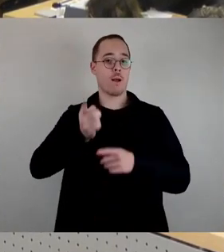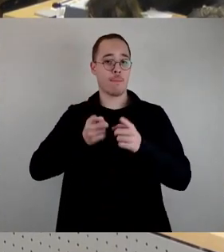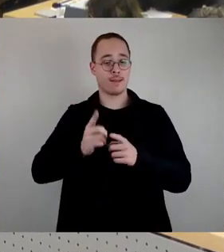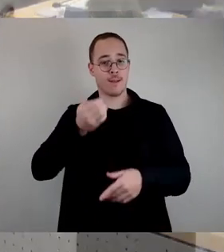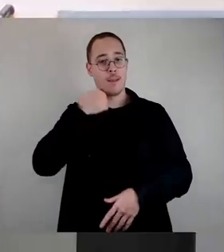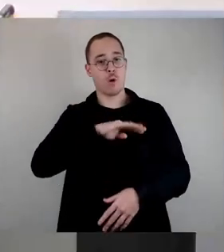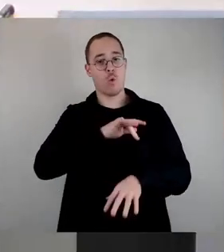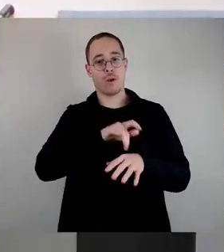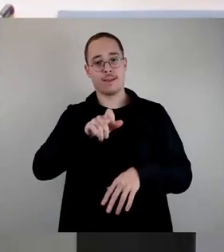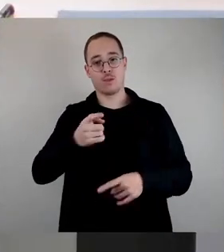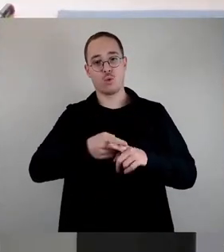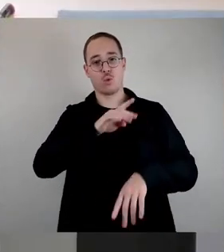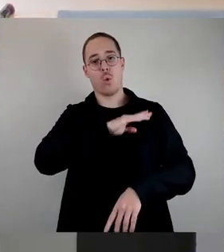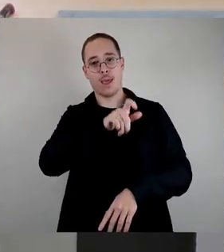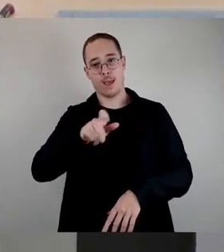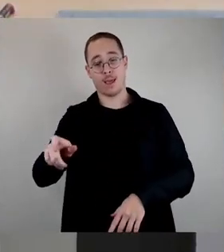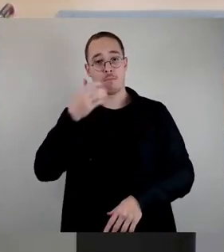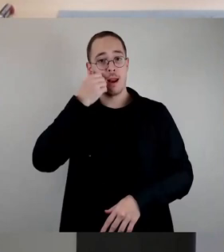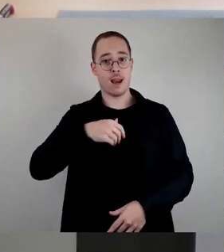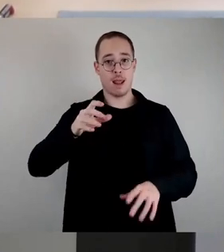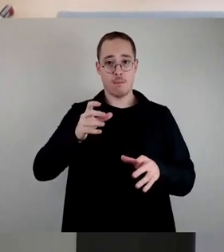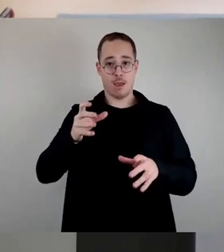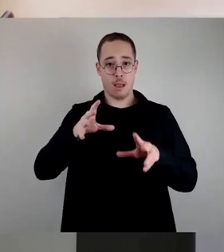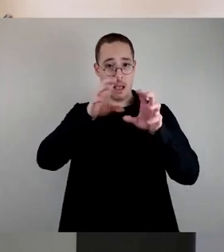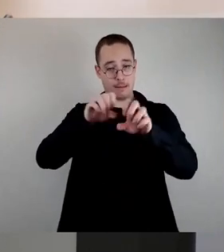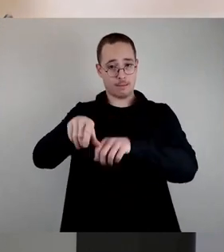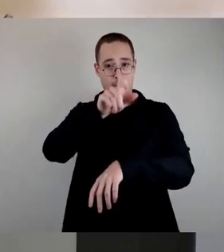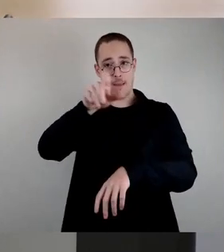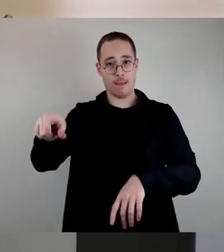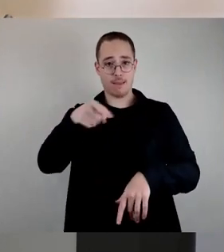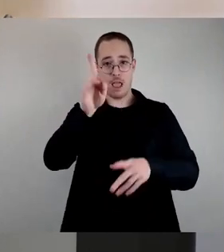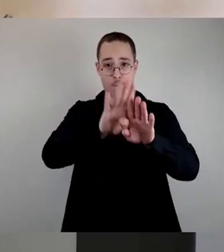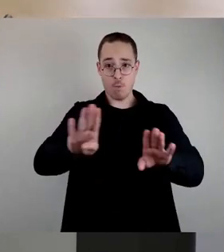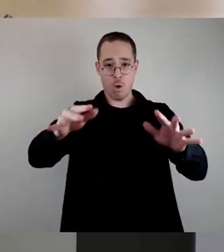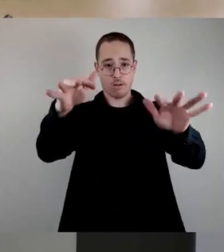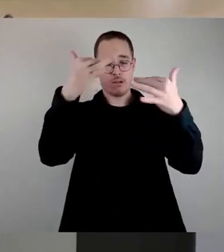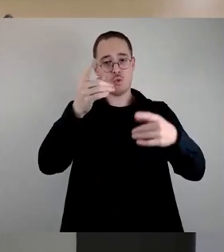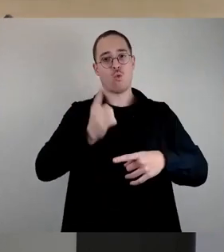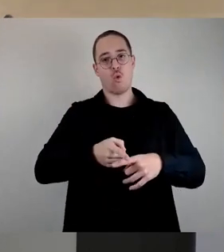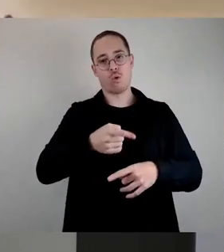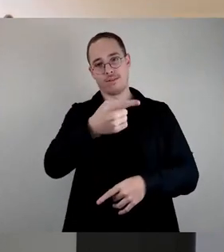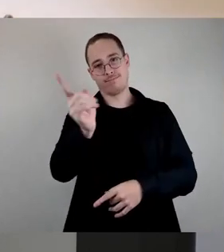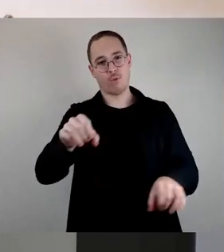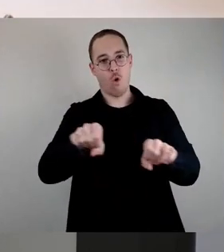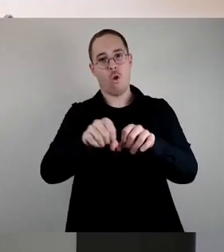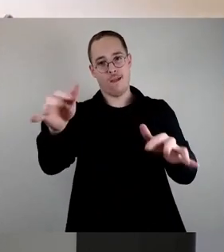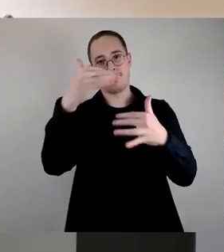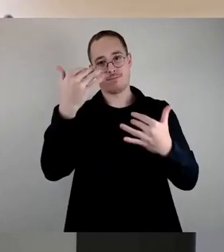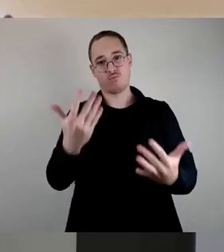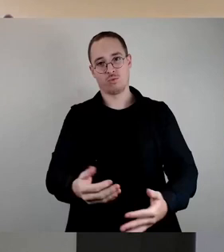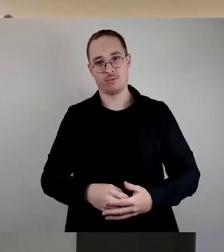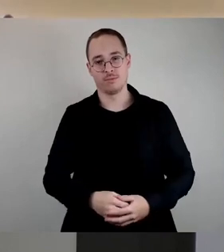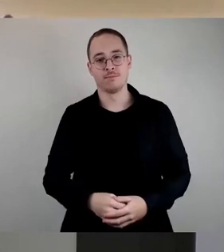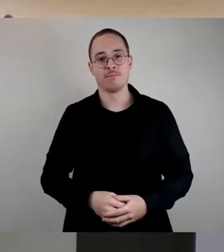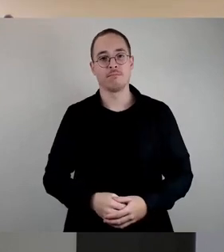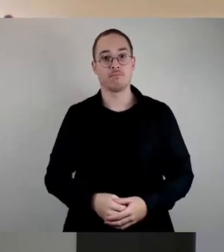Kollegen, liebe Gäste auf der Empore und im Livestream. Ja, die Elbquerung hat eine lange, lange Vorgeschichte,